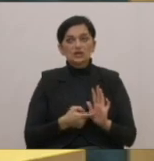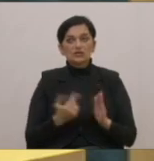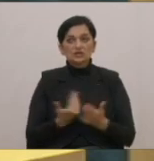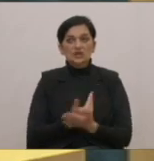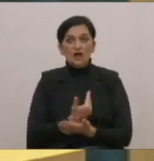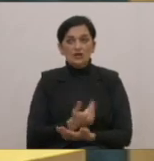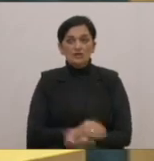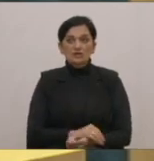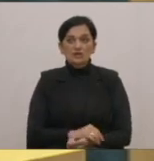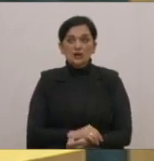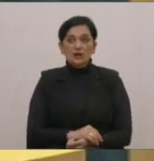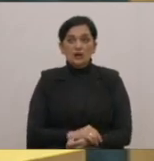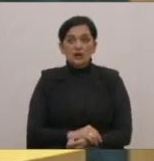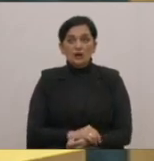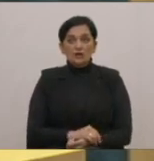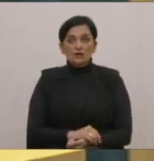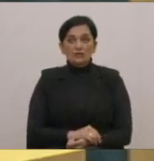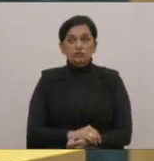სიახლეს.